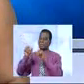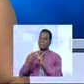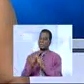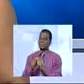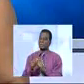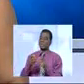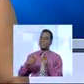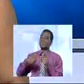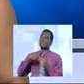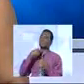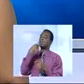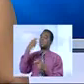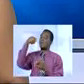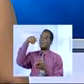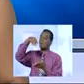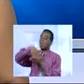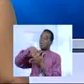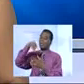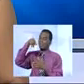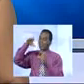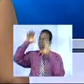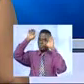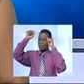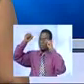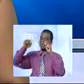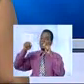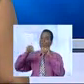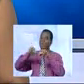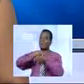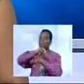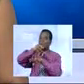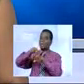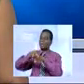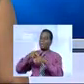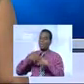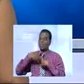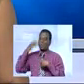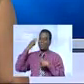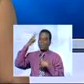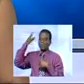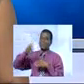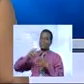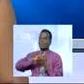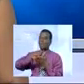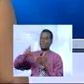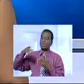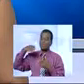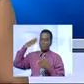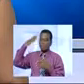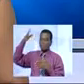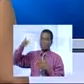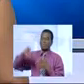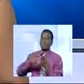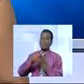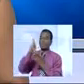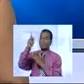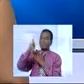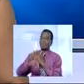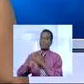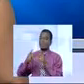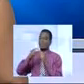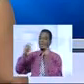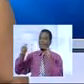Et ajoutons que le président de la République, Alassane Ouattara, aura la semaine prochaine un programme